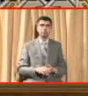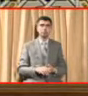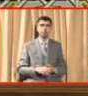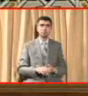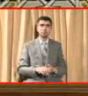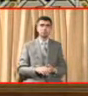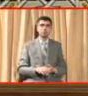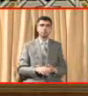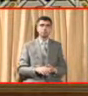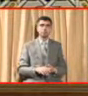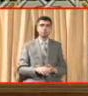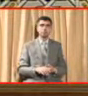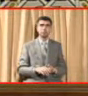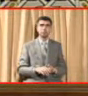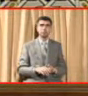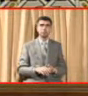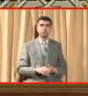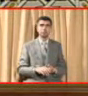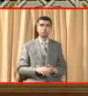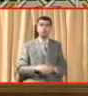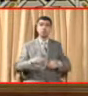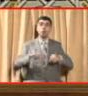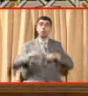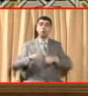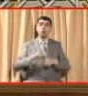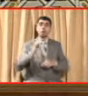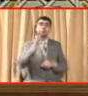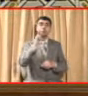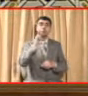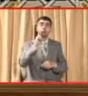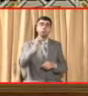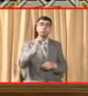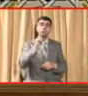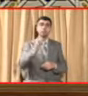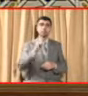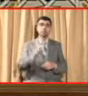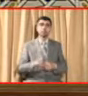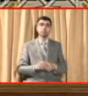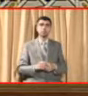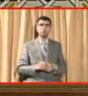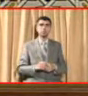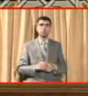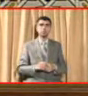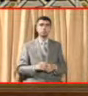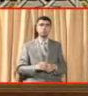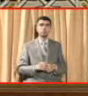كلمة السيدة الوزيرة لتقديم مشاريع القوانين الثمانية فتتفضل مشكورة.